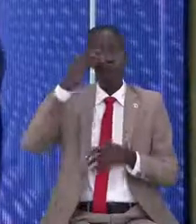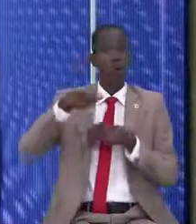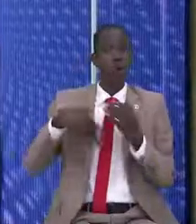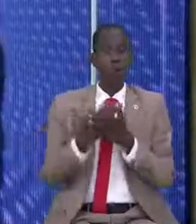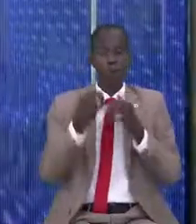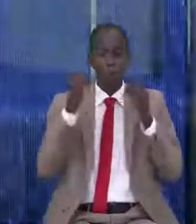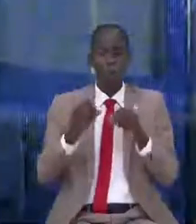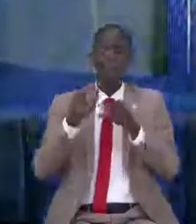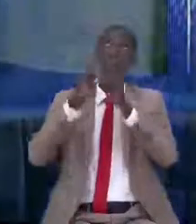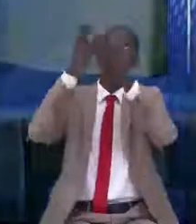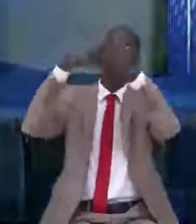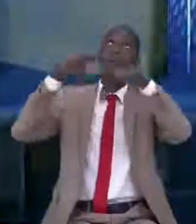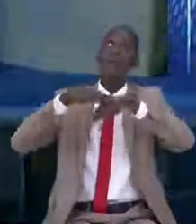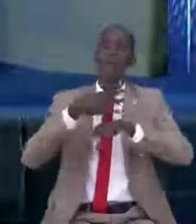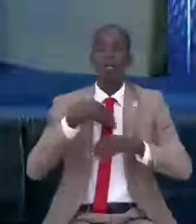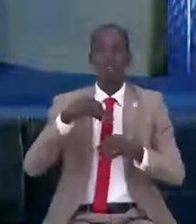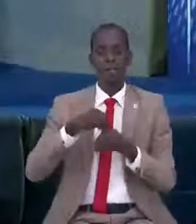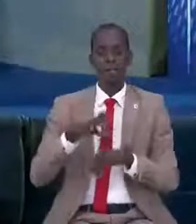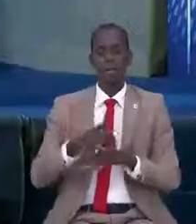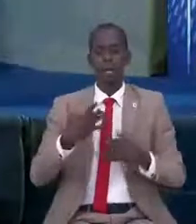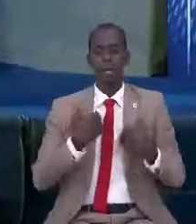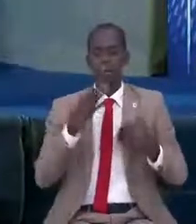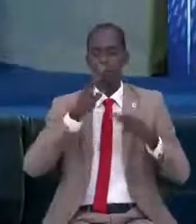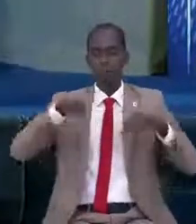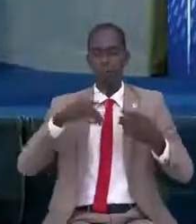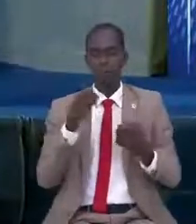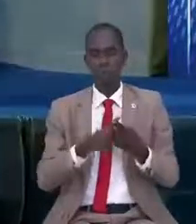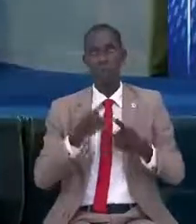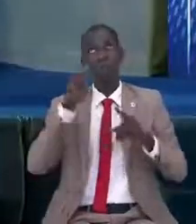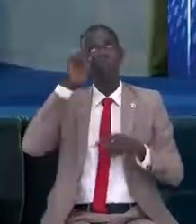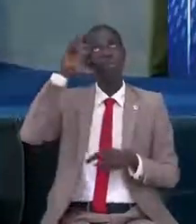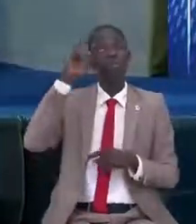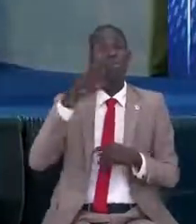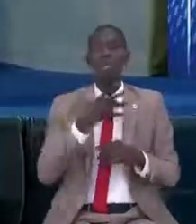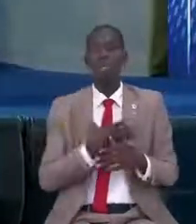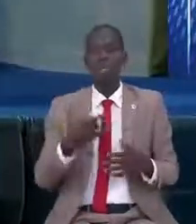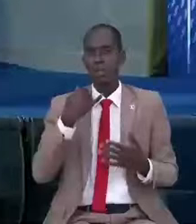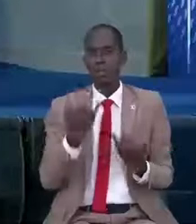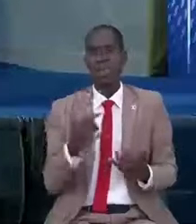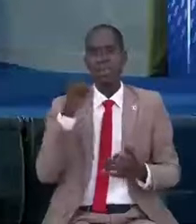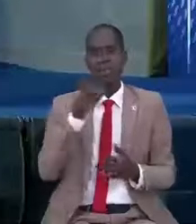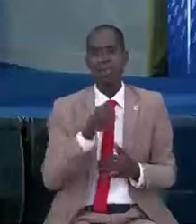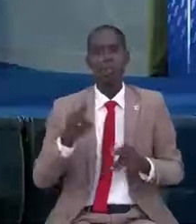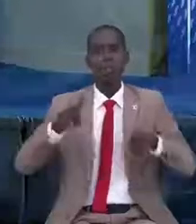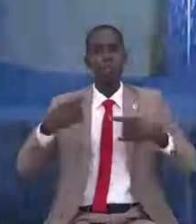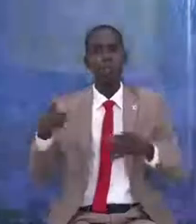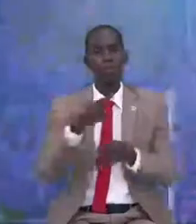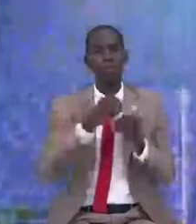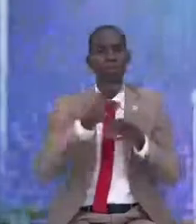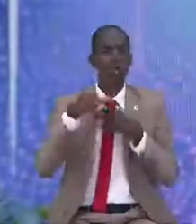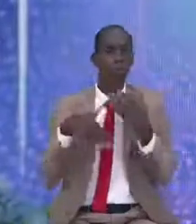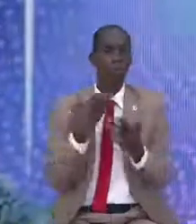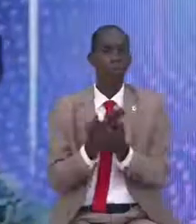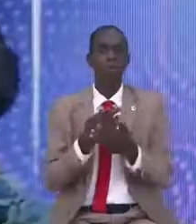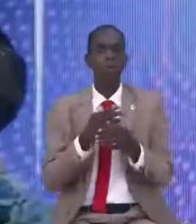tout pouvoir dans le ciel et sur la terre lui a été donné. Et il dit, allez, faites de toutes les nations des